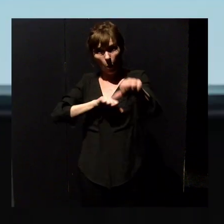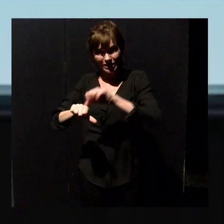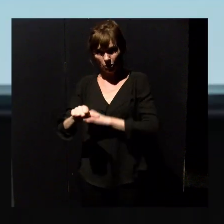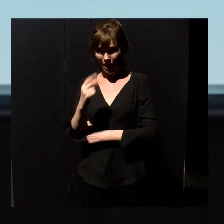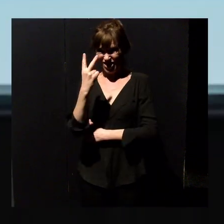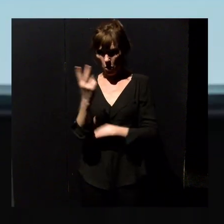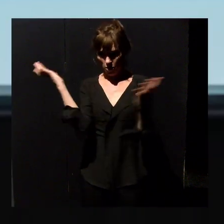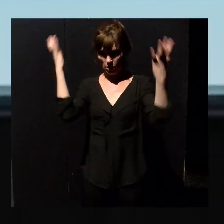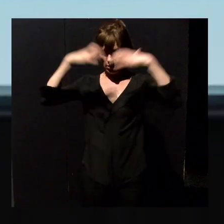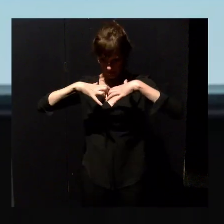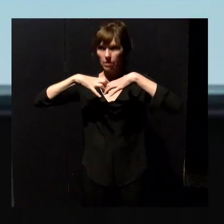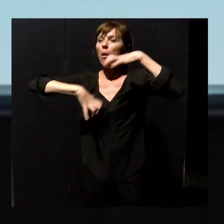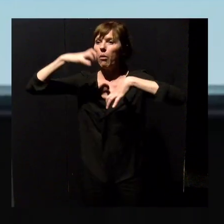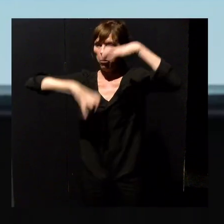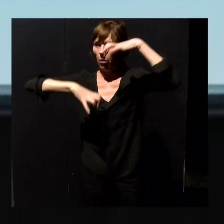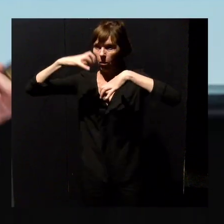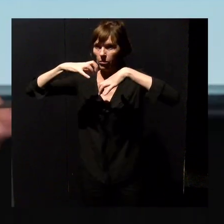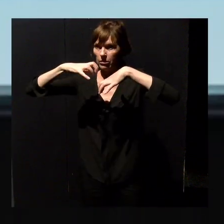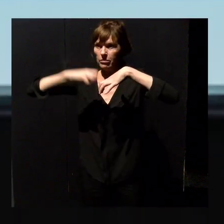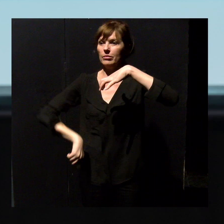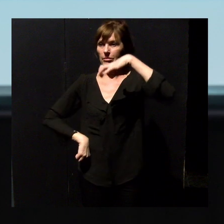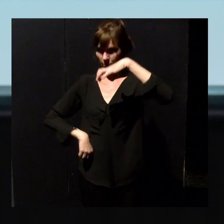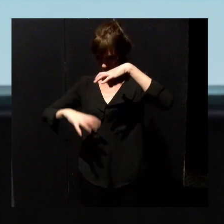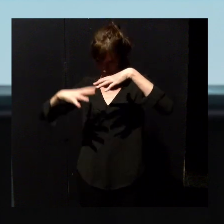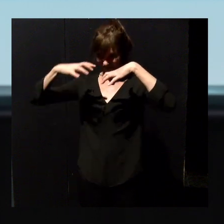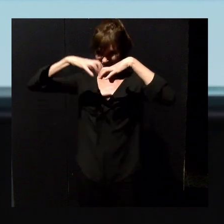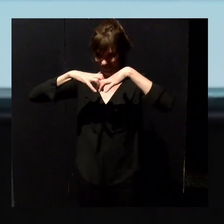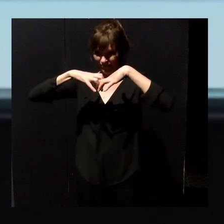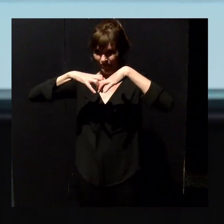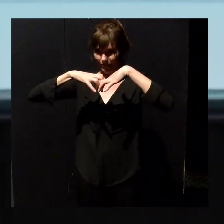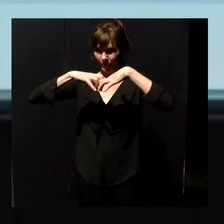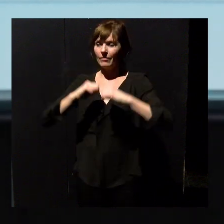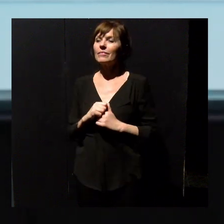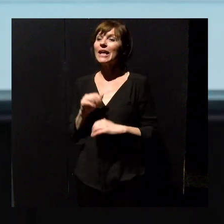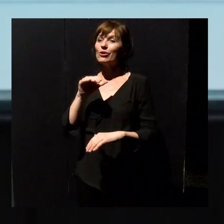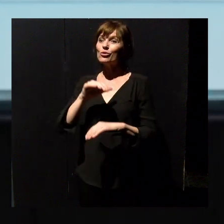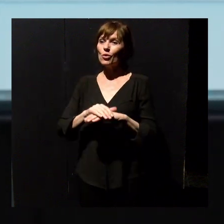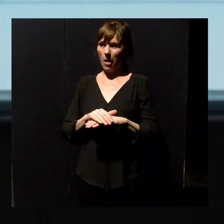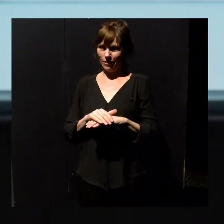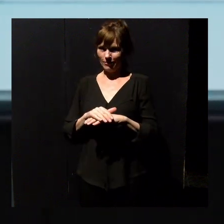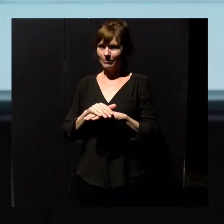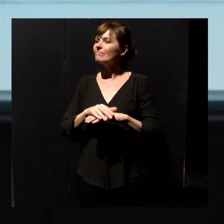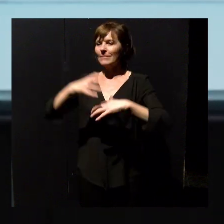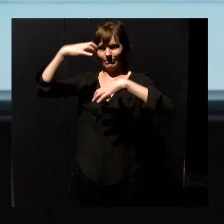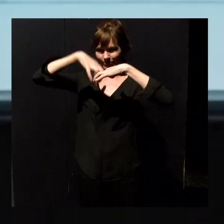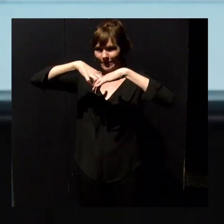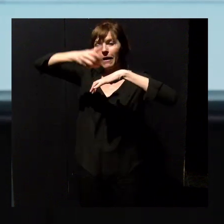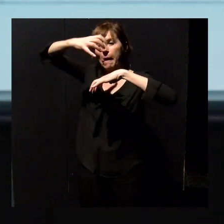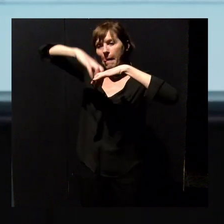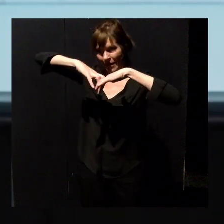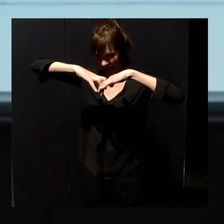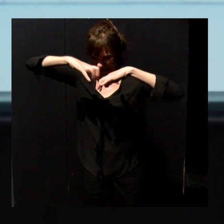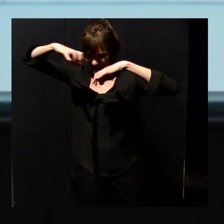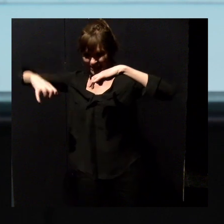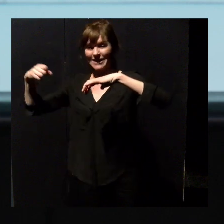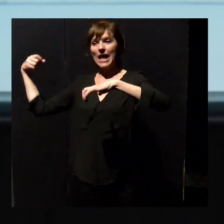temps. Lorsque, et c'est ce dont je vais vous parler ce soir, il n'y a qu'une partie de l'orchestre qui se met en jeu,